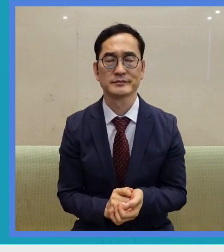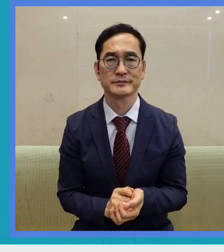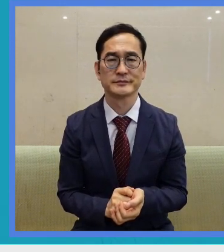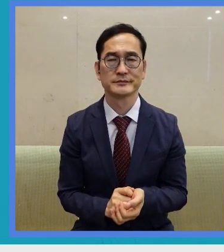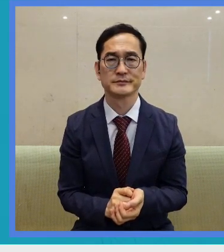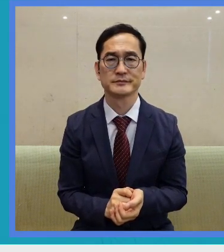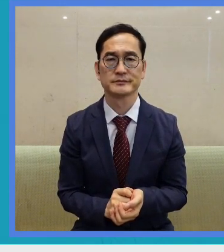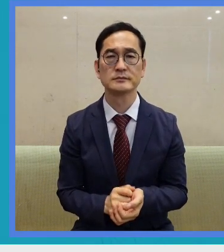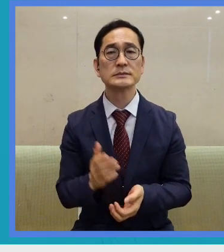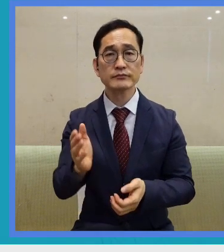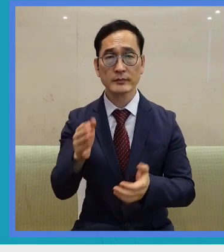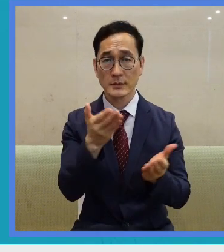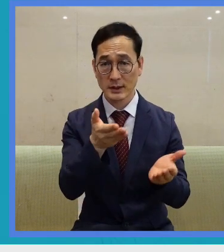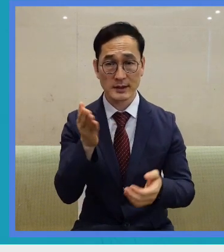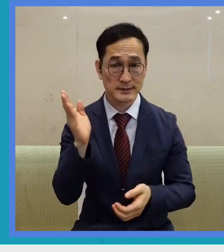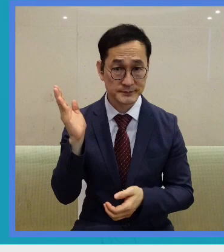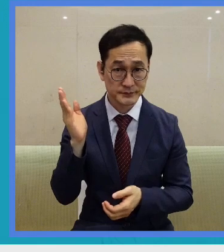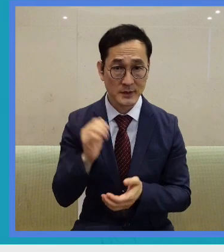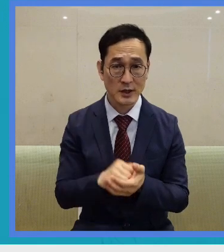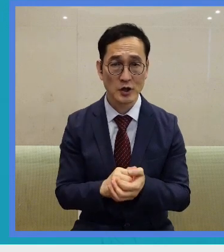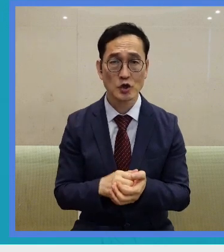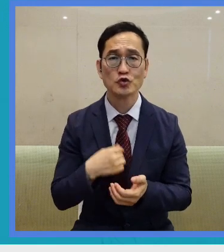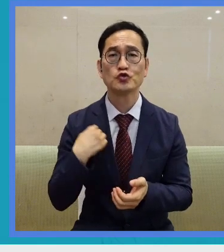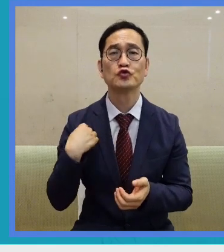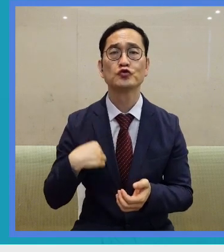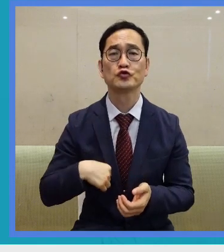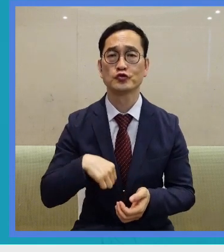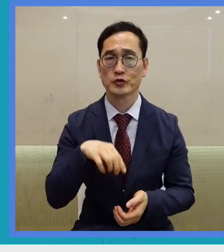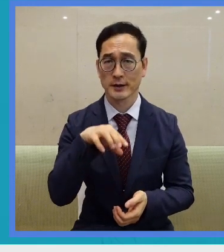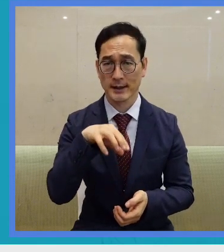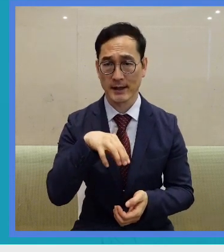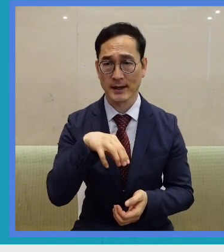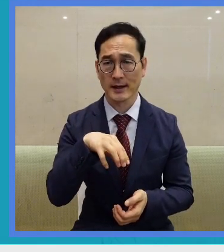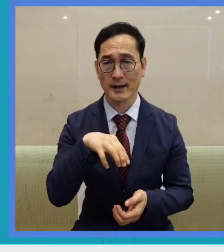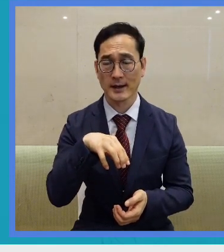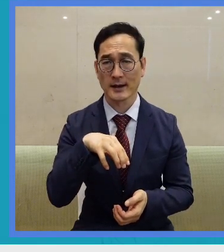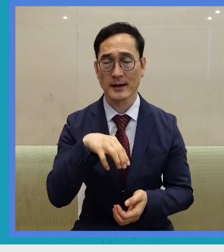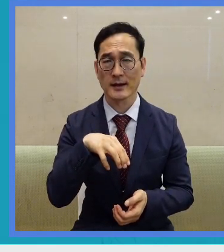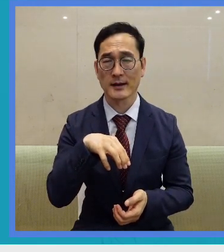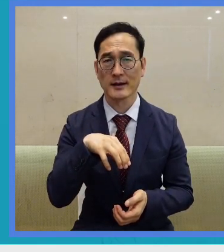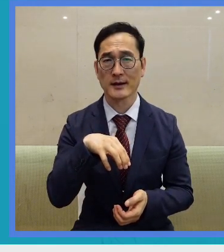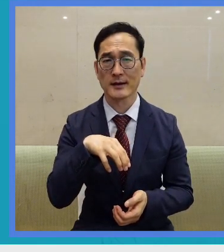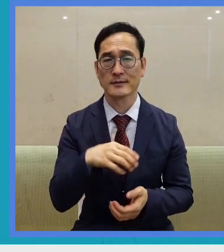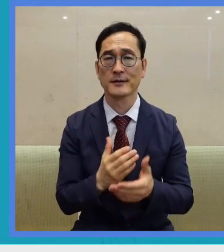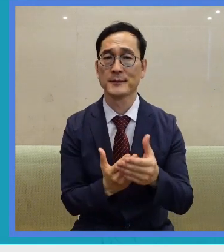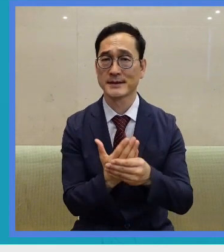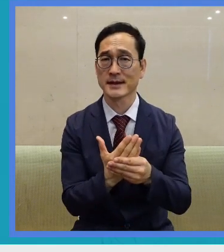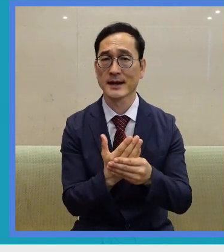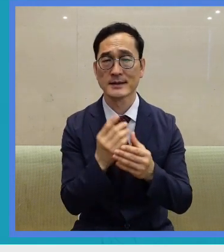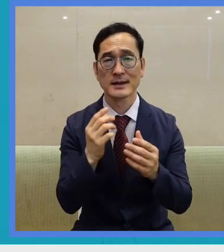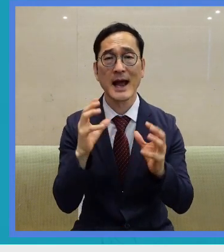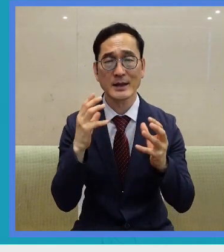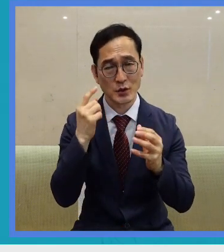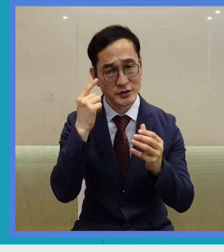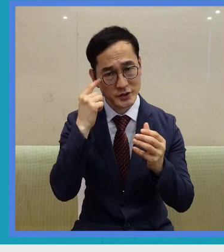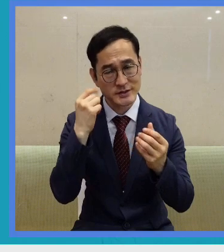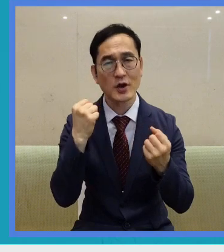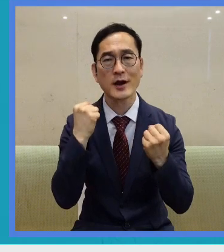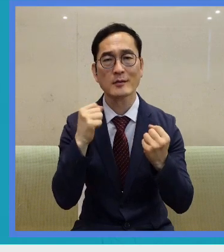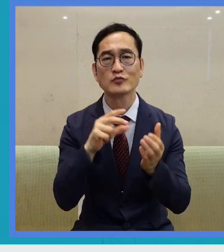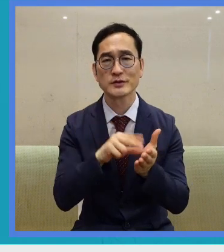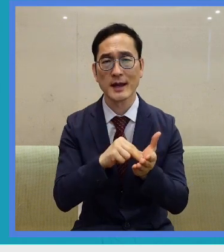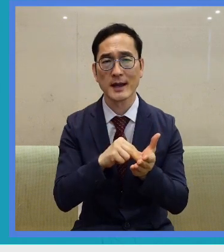이건 이제 중국에서 수행한 코로나19 시기 아동 정신건강에 대한 내용입니다. 지금 보시다시피 어떻게 보면 코로나19 때